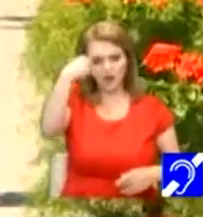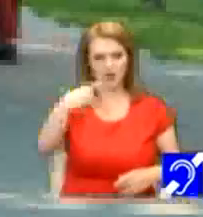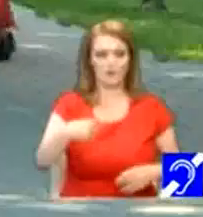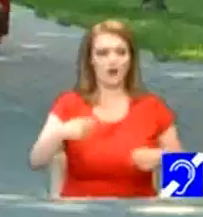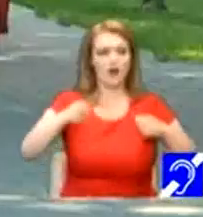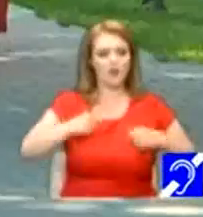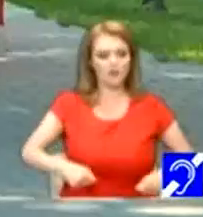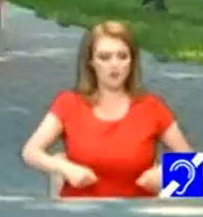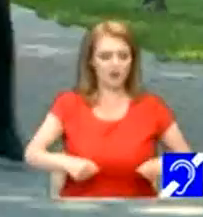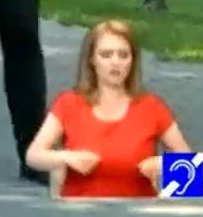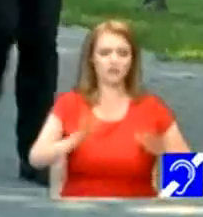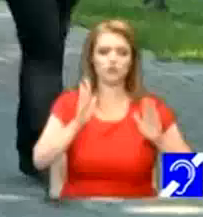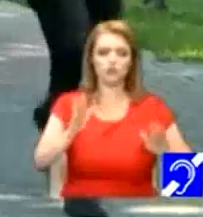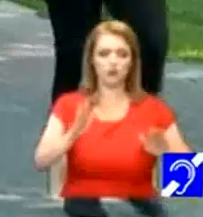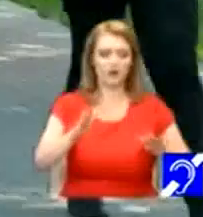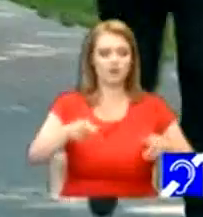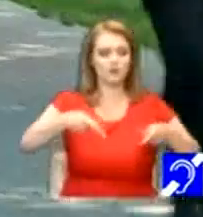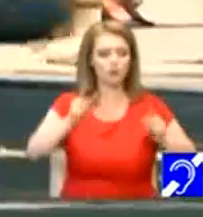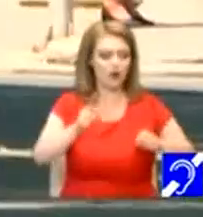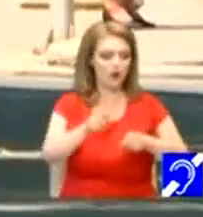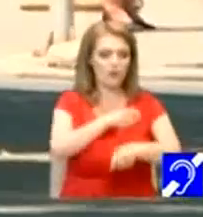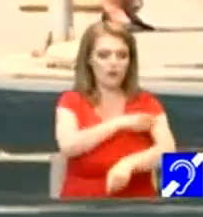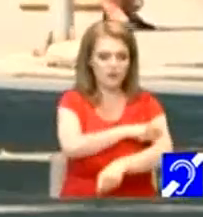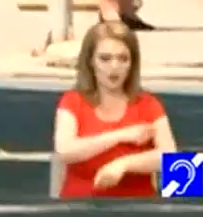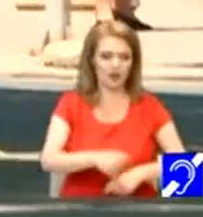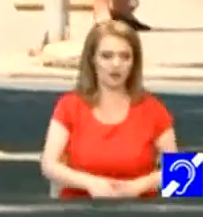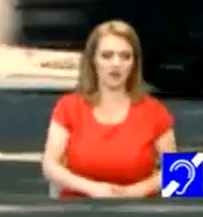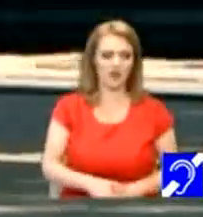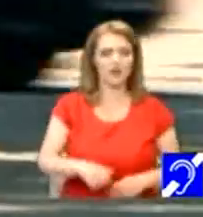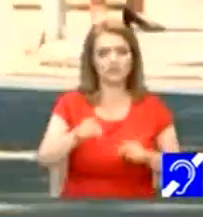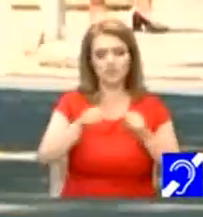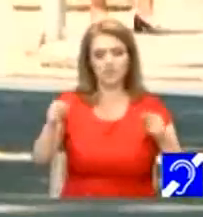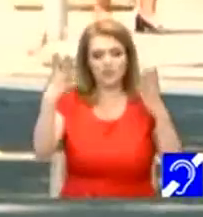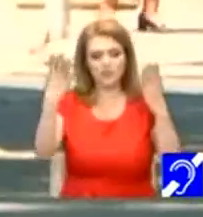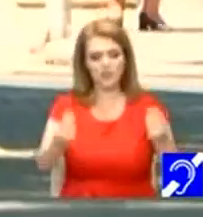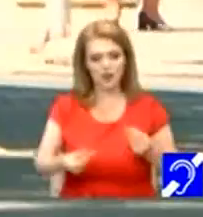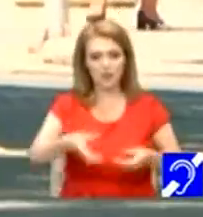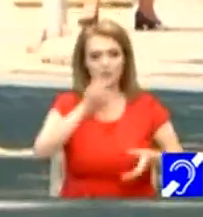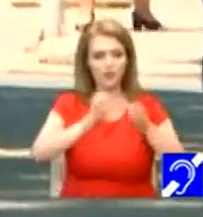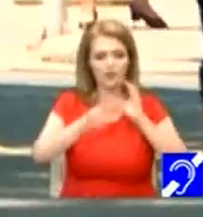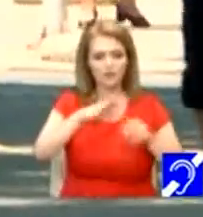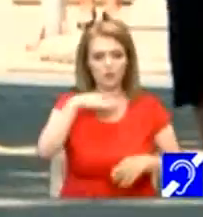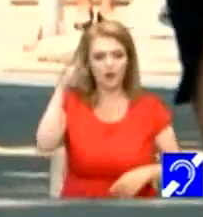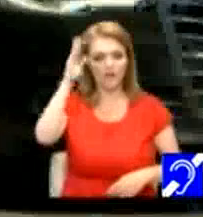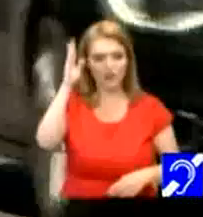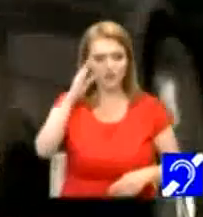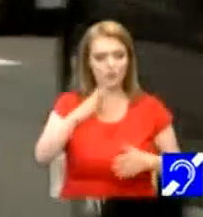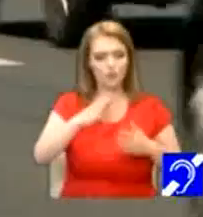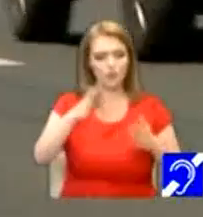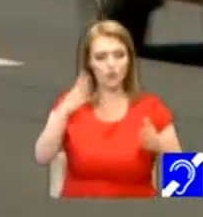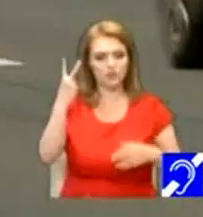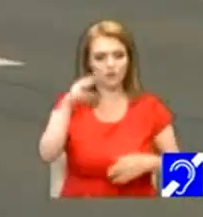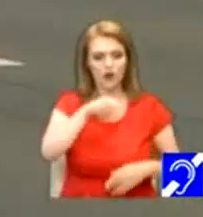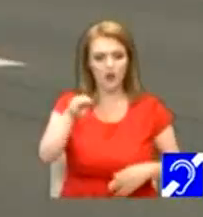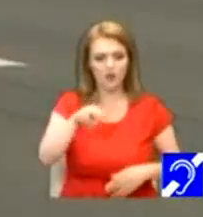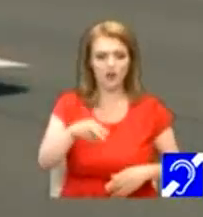fibre naturale, de culori deschise, consumați zilnic cel puțin 2 litri de lichide și nu consumați alcool, pentru că acesta duce